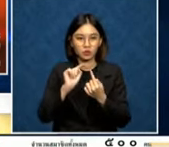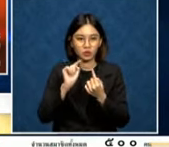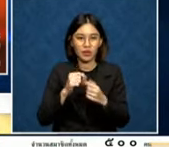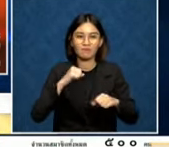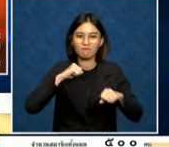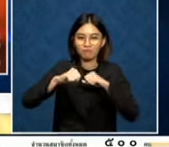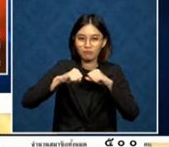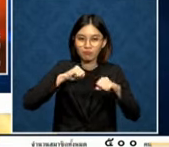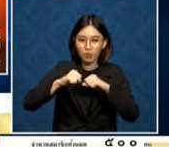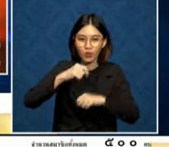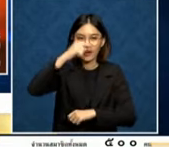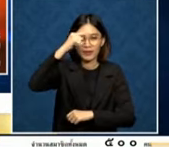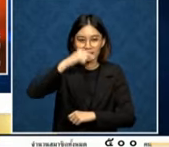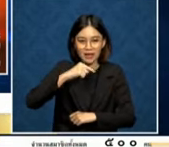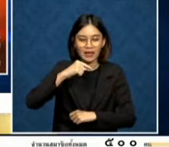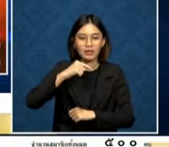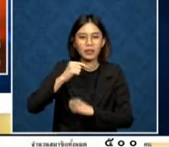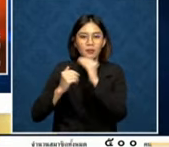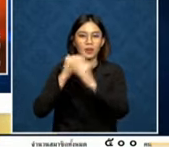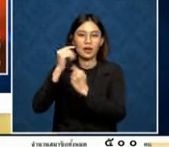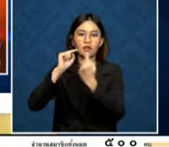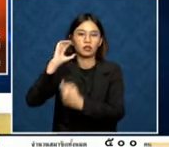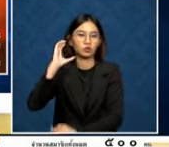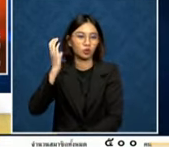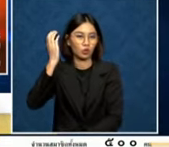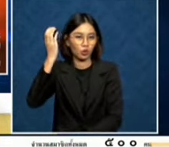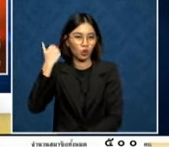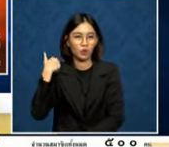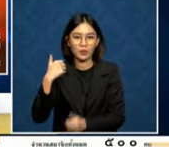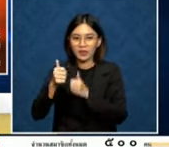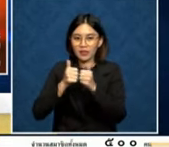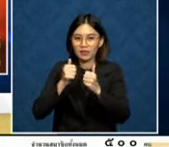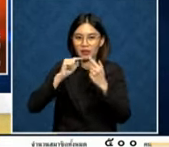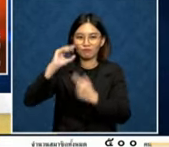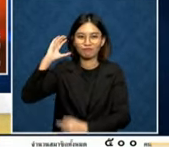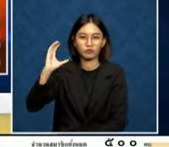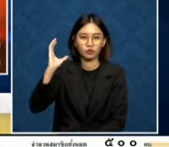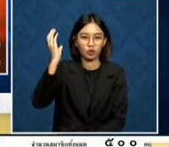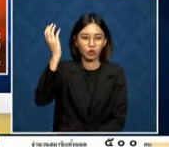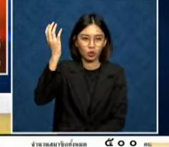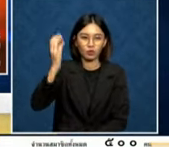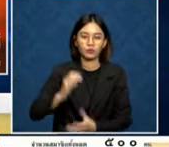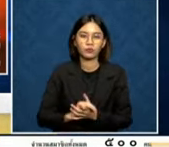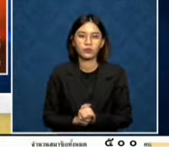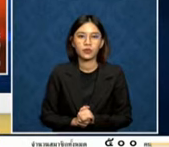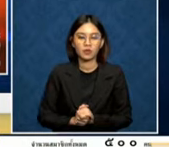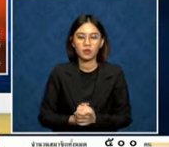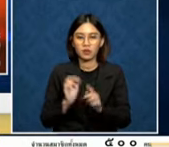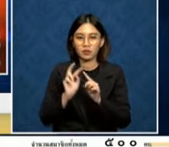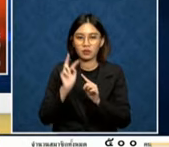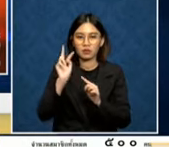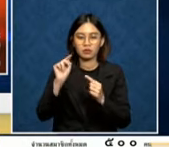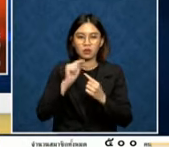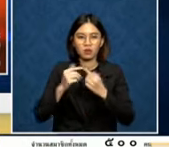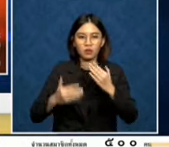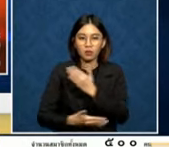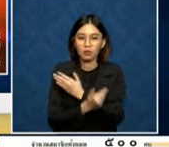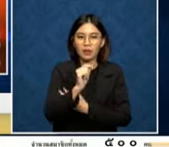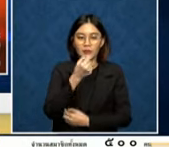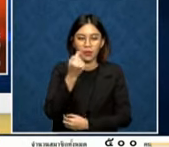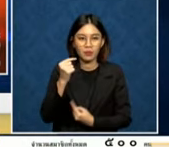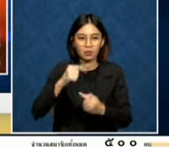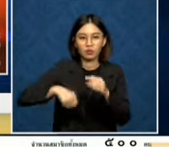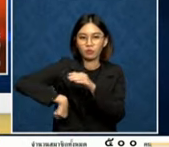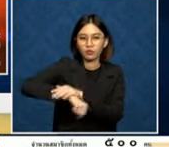มวยไทยไปมวยโลกครับโดยการจัดทัวร์นาเมนต์นะครับมวยไทยกระจายไปทั่วโลกนั่นเองครับอันที่ 2ครับสร้างโอกาสใหม่ครับเพื่อ